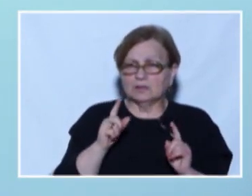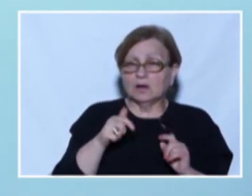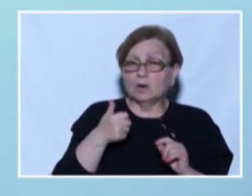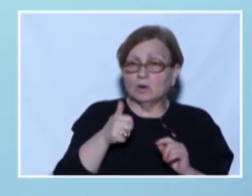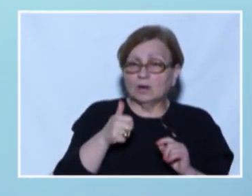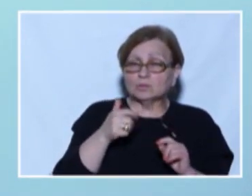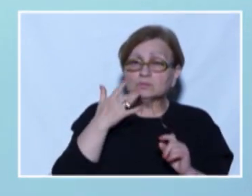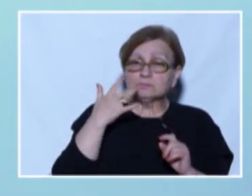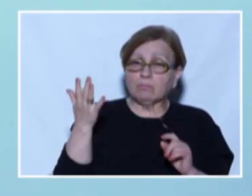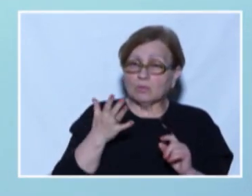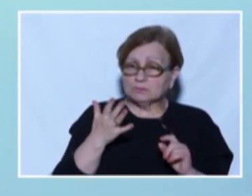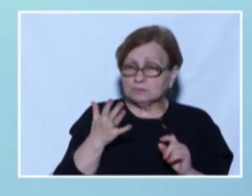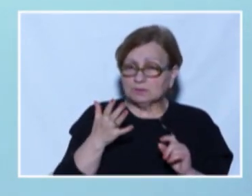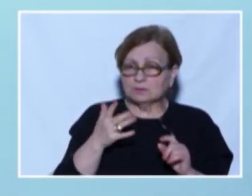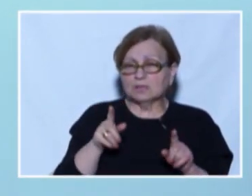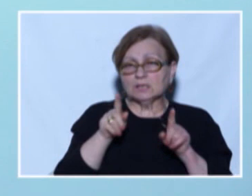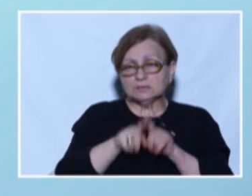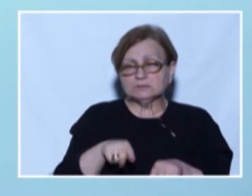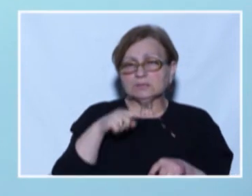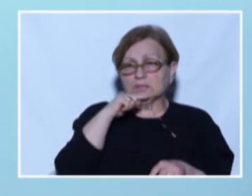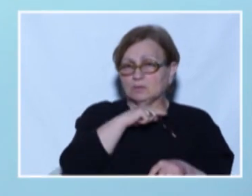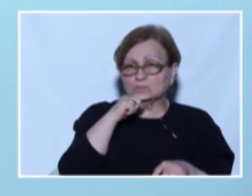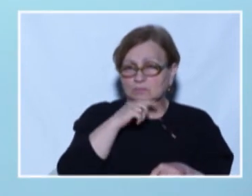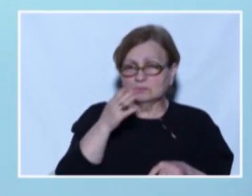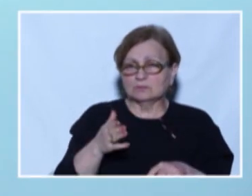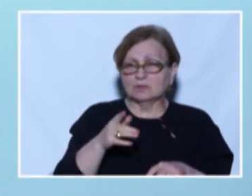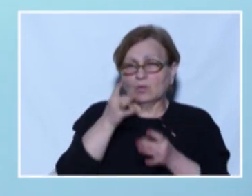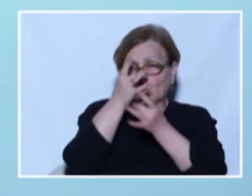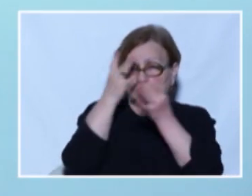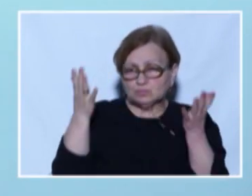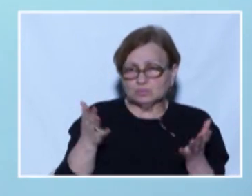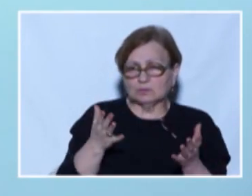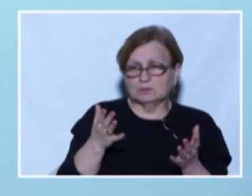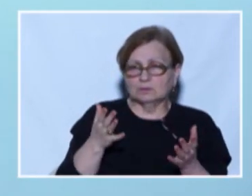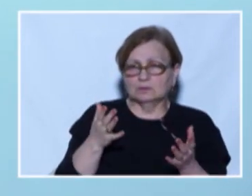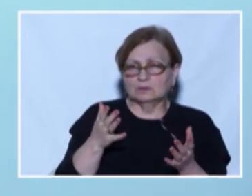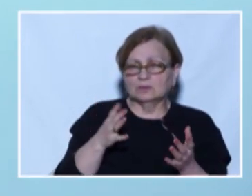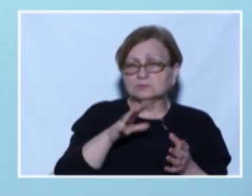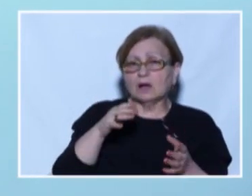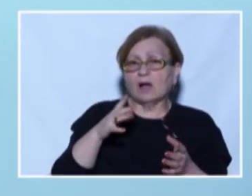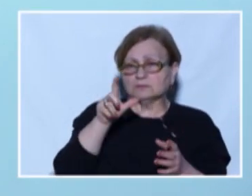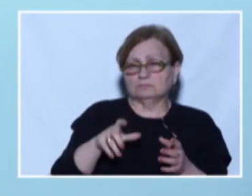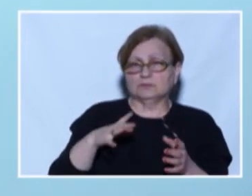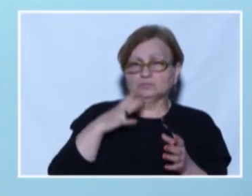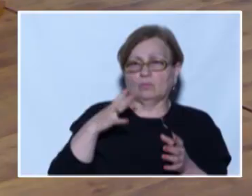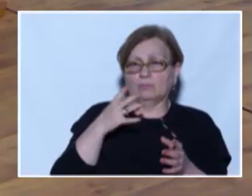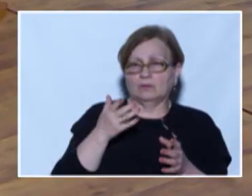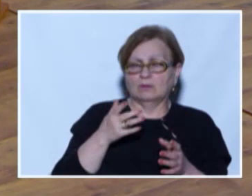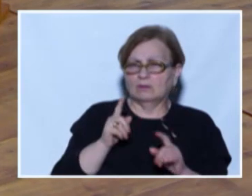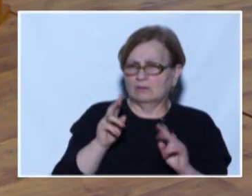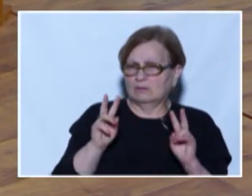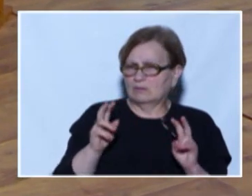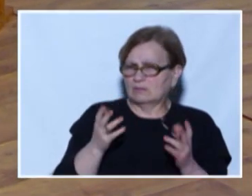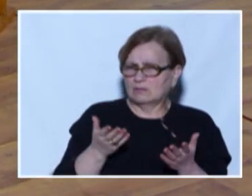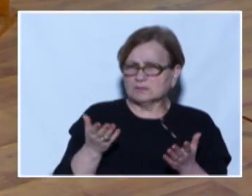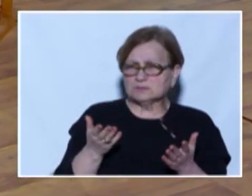როგორც პოლიტიკა, ისე ეკონომიკა, ისე კულტურა და ისე ყოფა. რას ნიშნავს